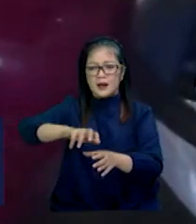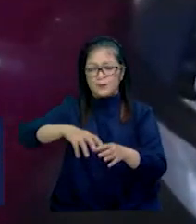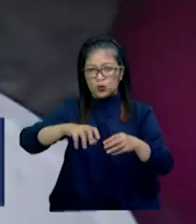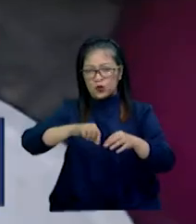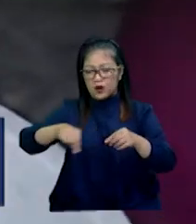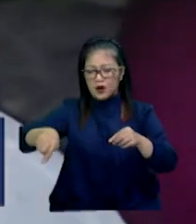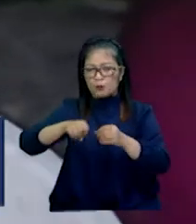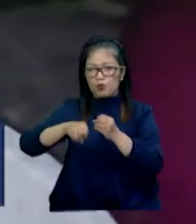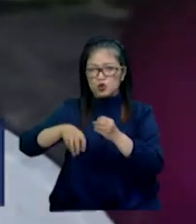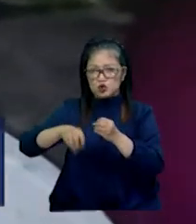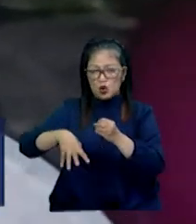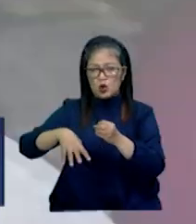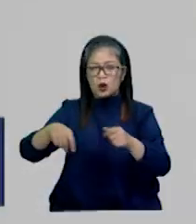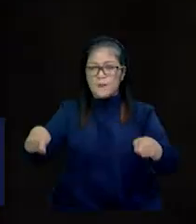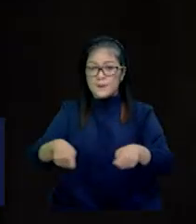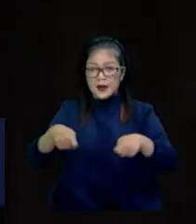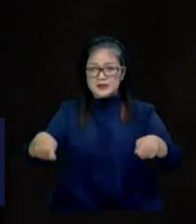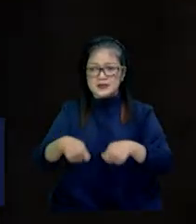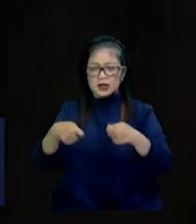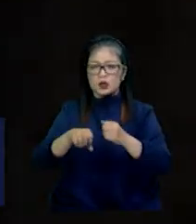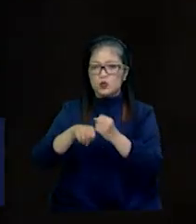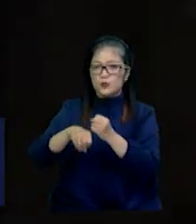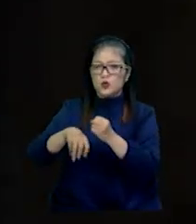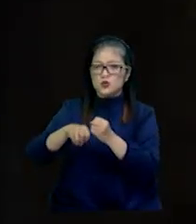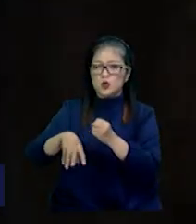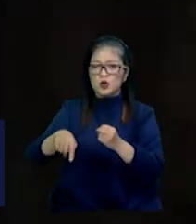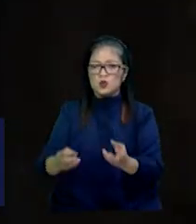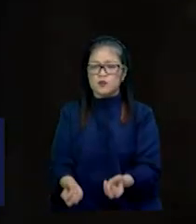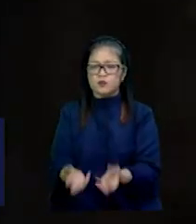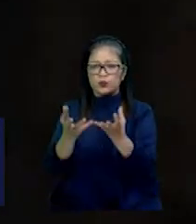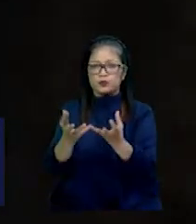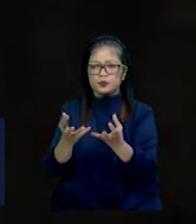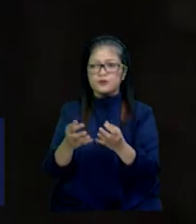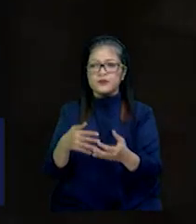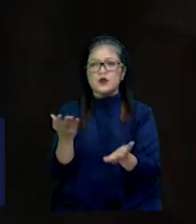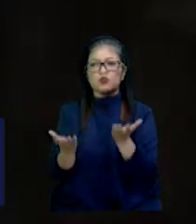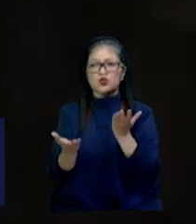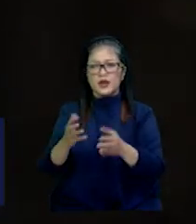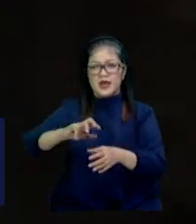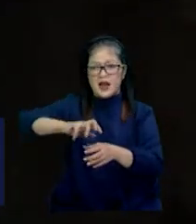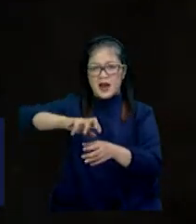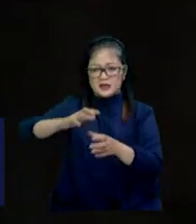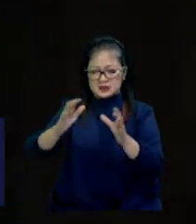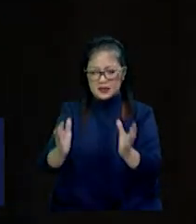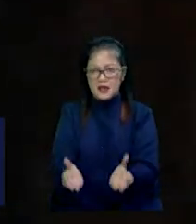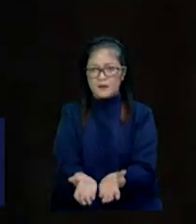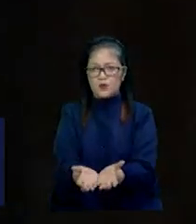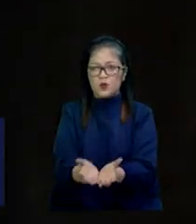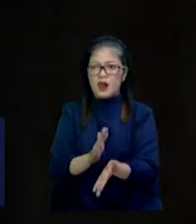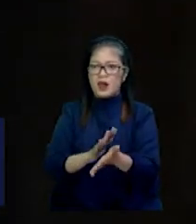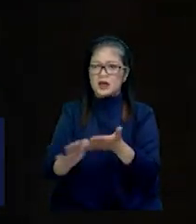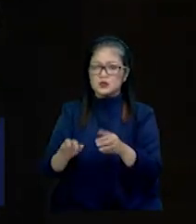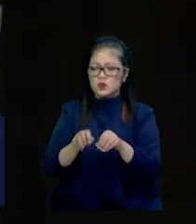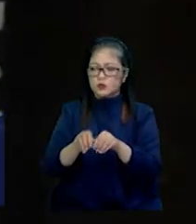tengah digunakan untuk memasak. Dari selang gas aja. Oh, dari gas? Iya. Itu tiba-tiba maksudnya? Iya, langsung nyambar ke api